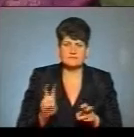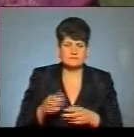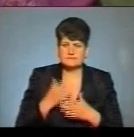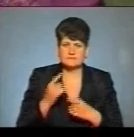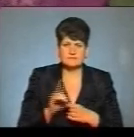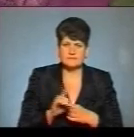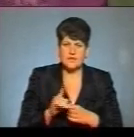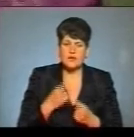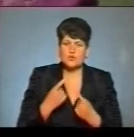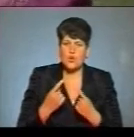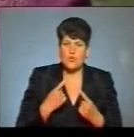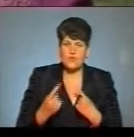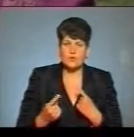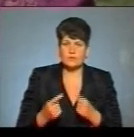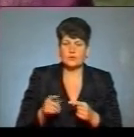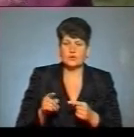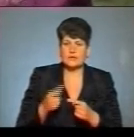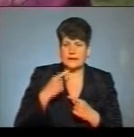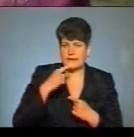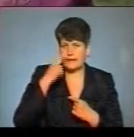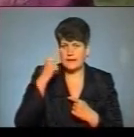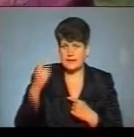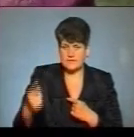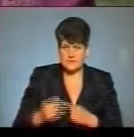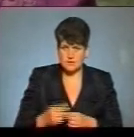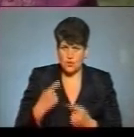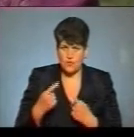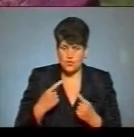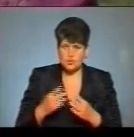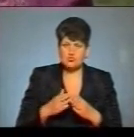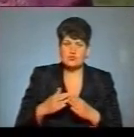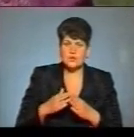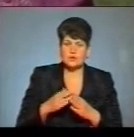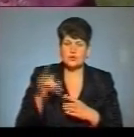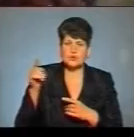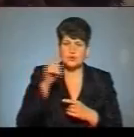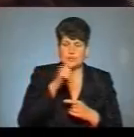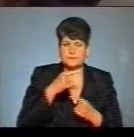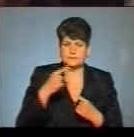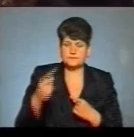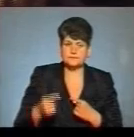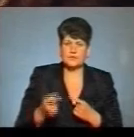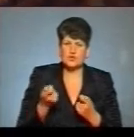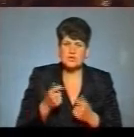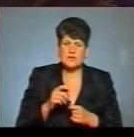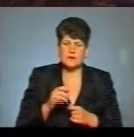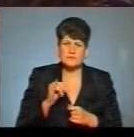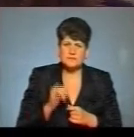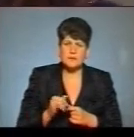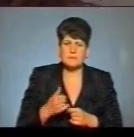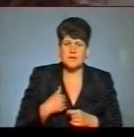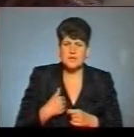Як говоримо, так вона й на далекі віддалі. Ось сусідкою там чистою. Трохи зле, слухайте, бо